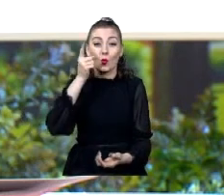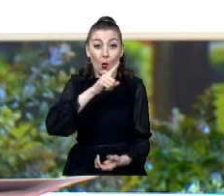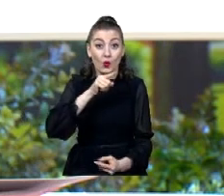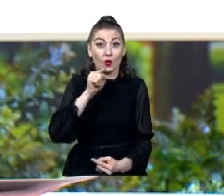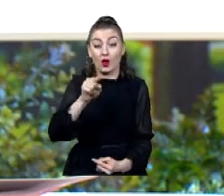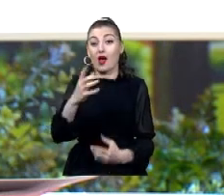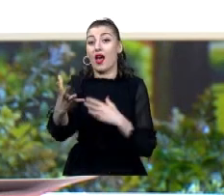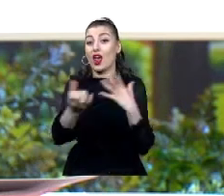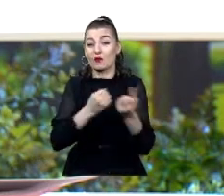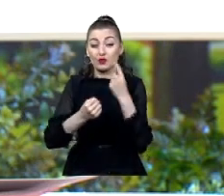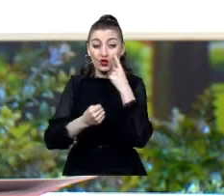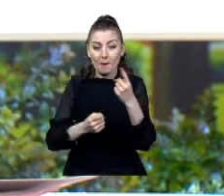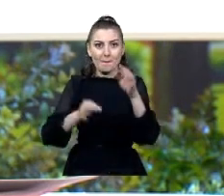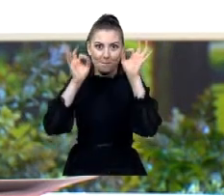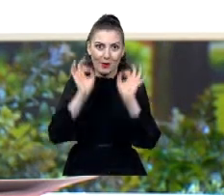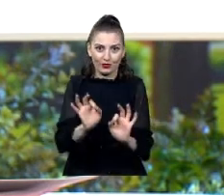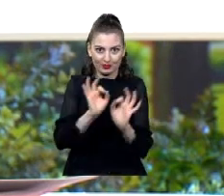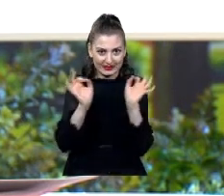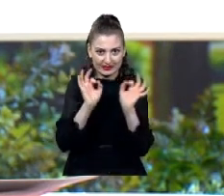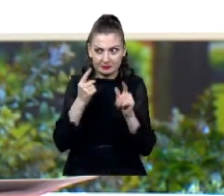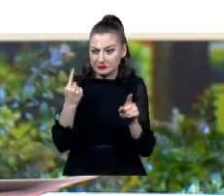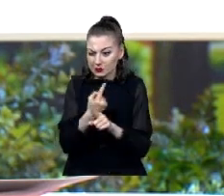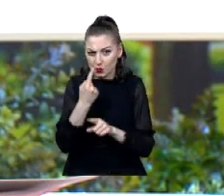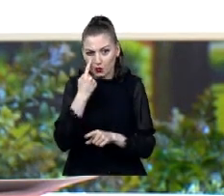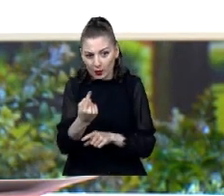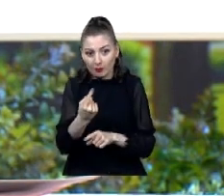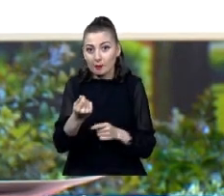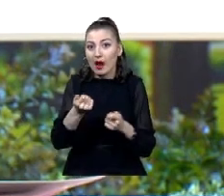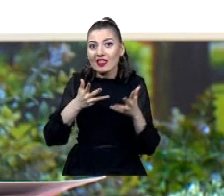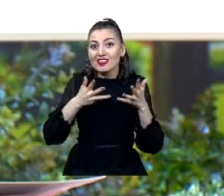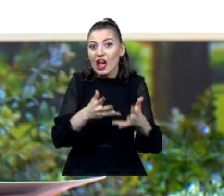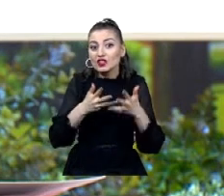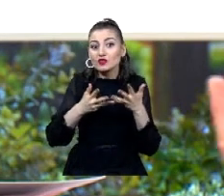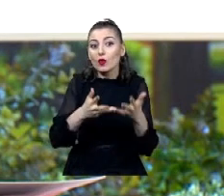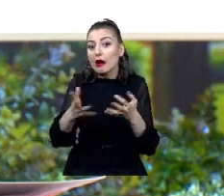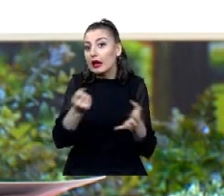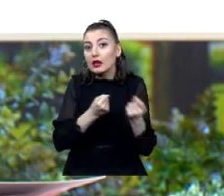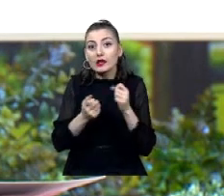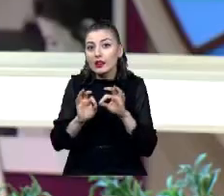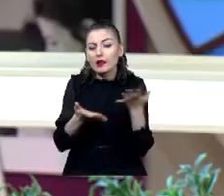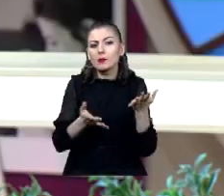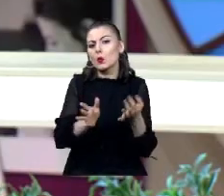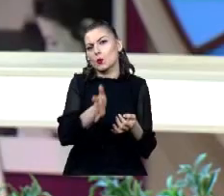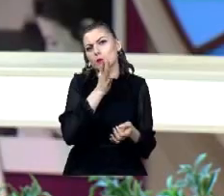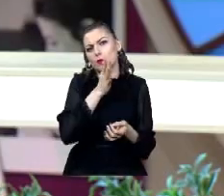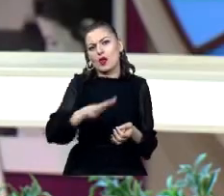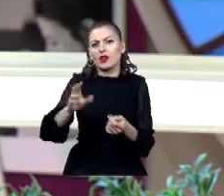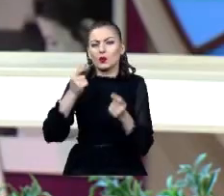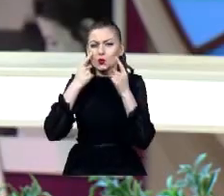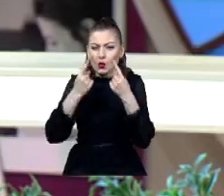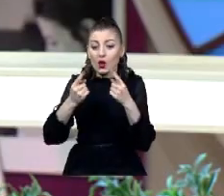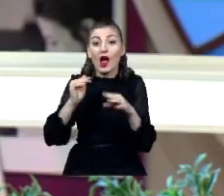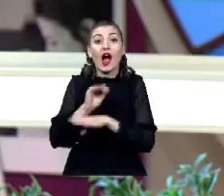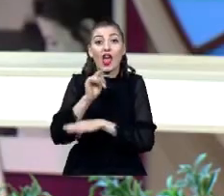Alışveriş yaparken aslında başlıyor, değil mi? Pek çok şey bu noktada, tasarruf anlamında da. Aslında çok güzel özetlenmiş orada yani